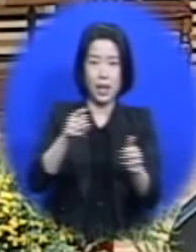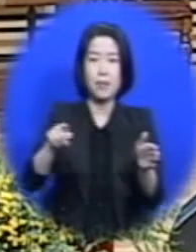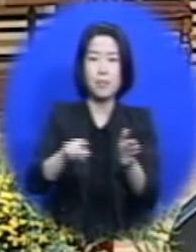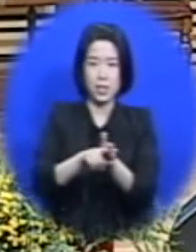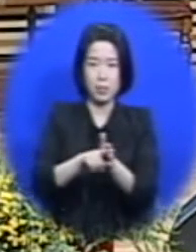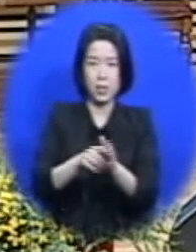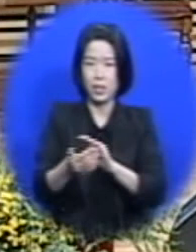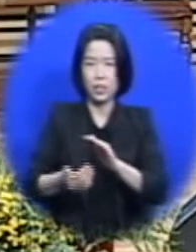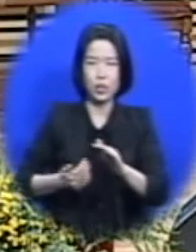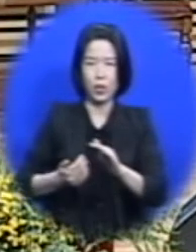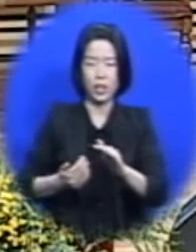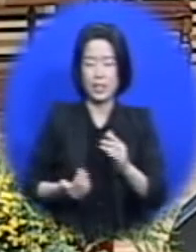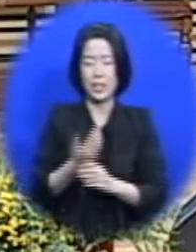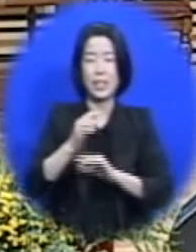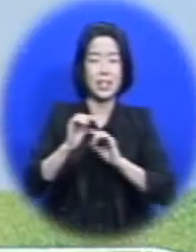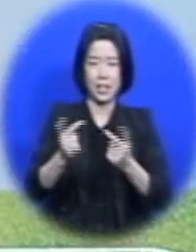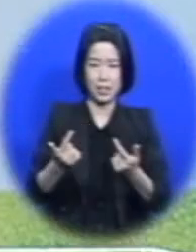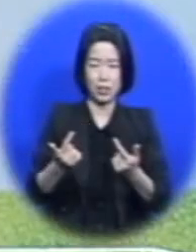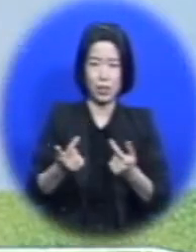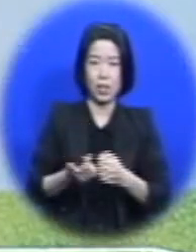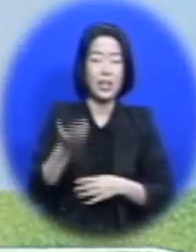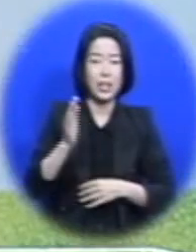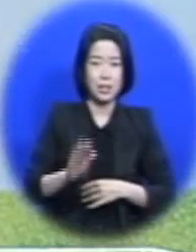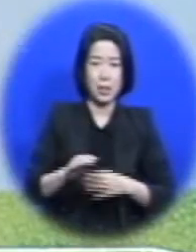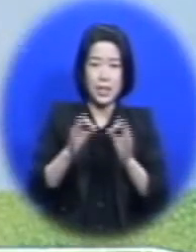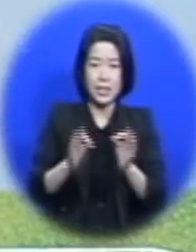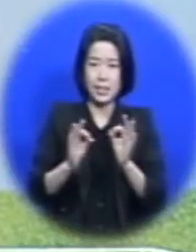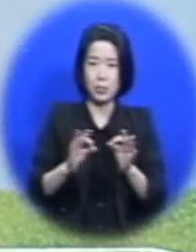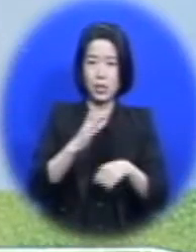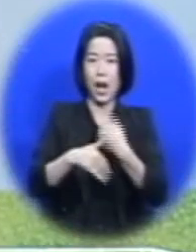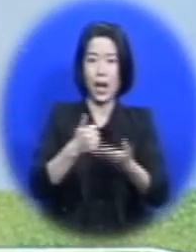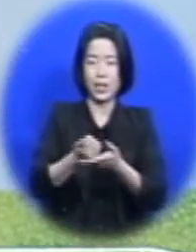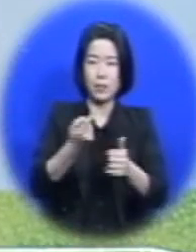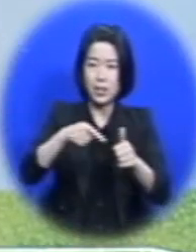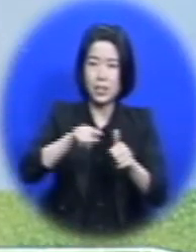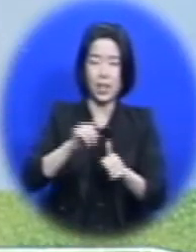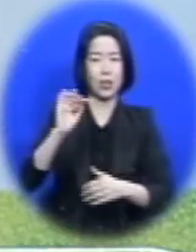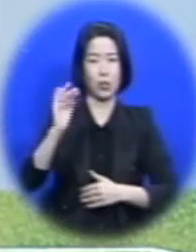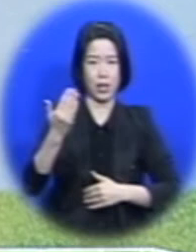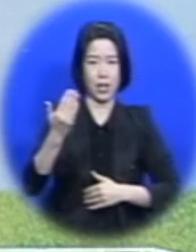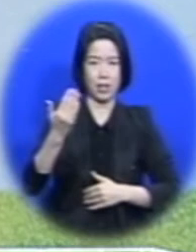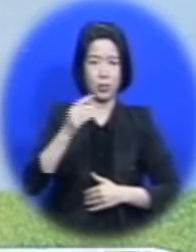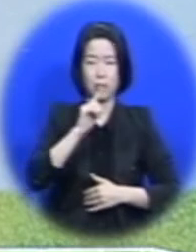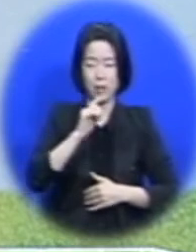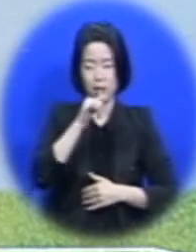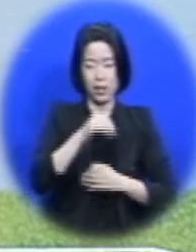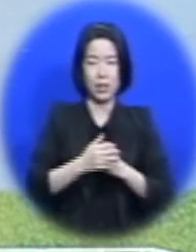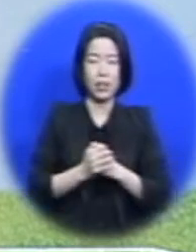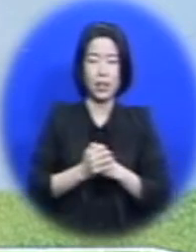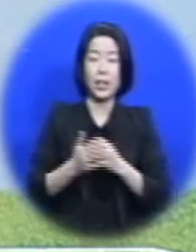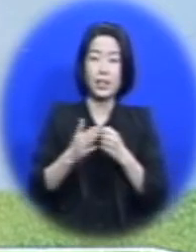그 전에는 없었는데 이제는 하나님이 의지가 된다는 겁니다 그래서